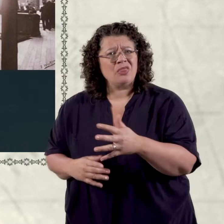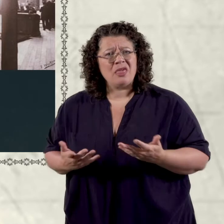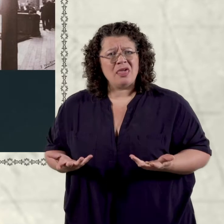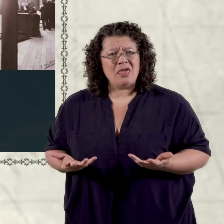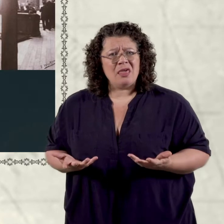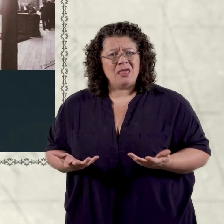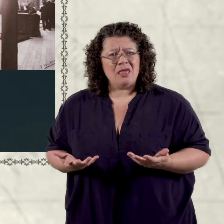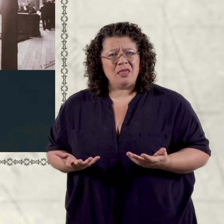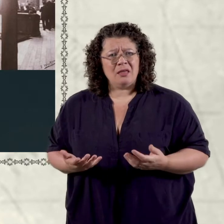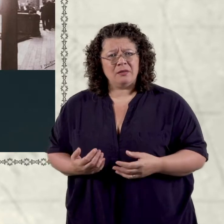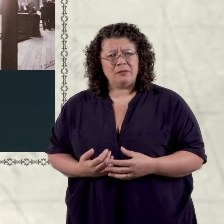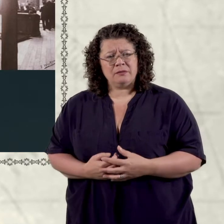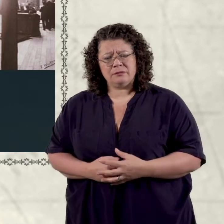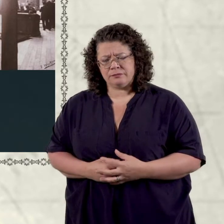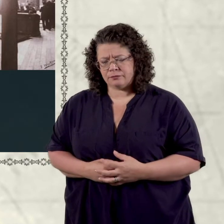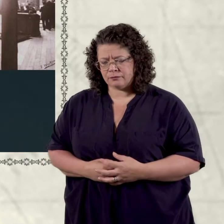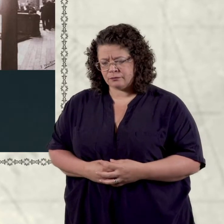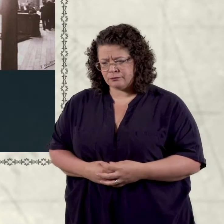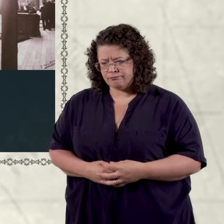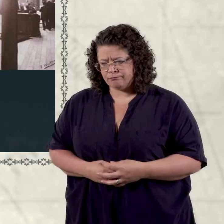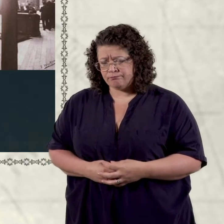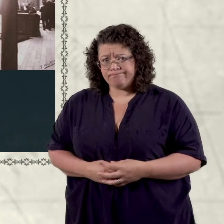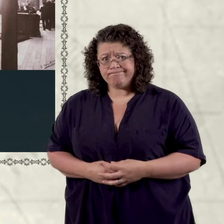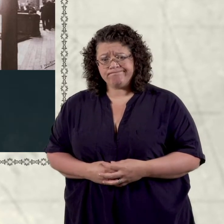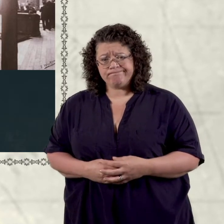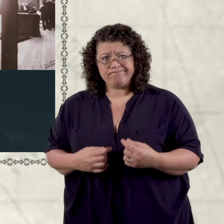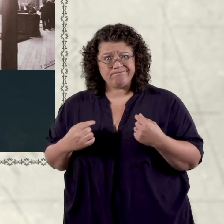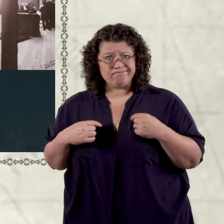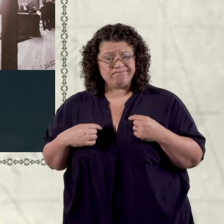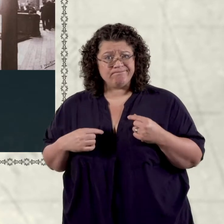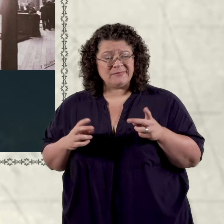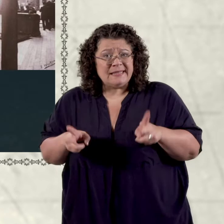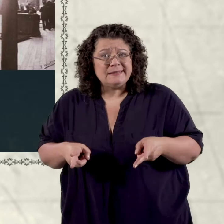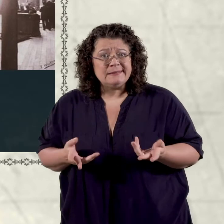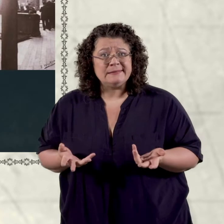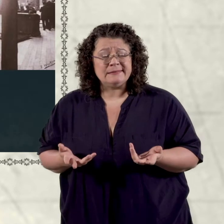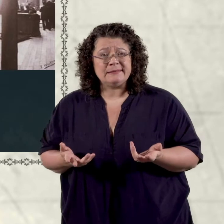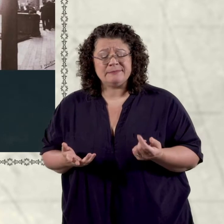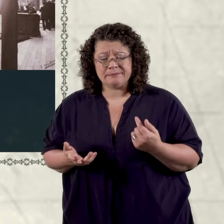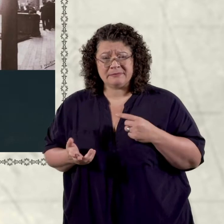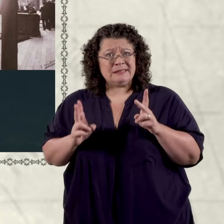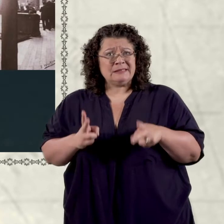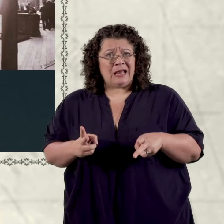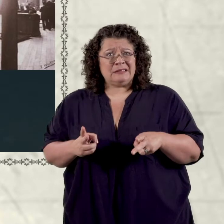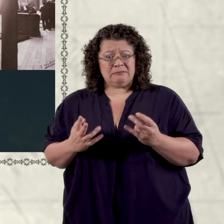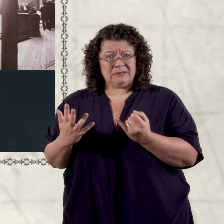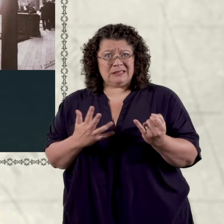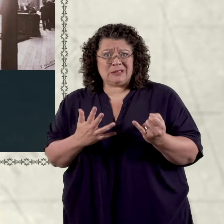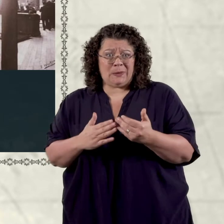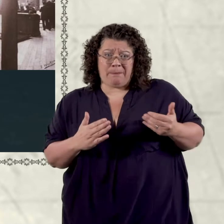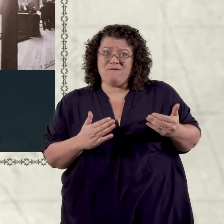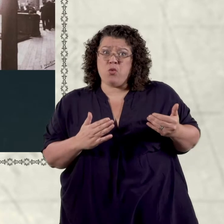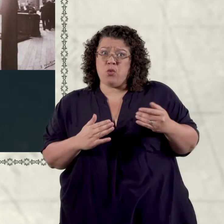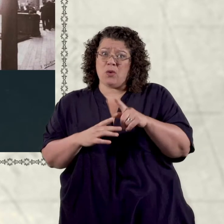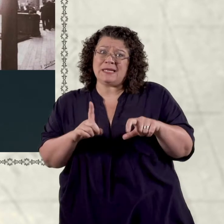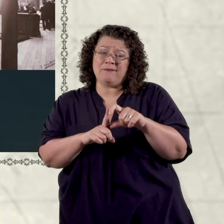Ond, do'n i ddim yno nag on. Na, mi o'n i wedi marw.